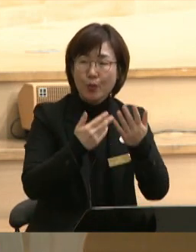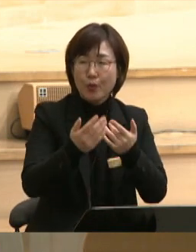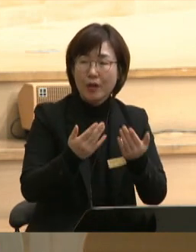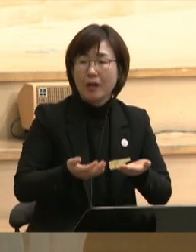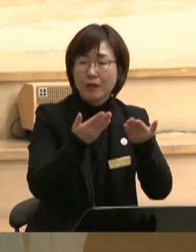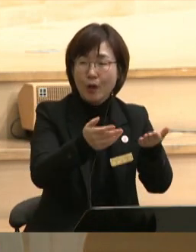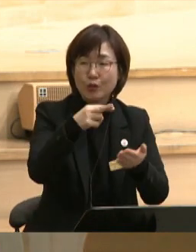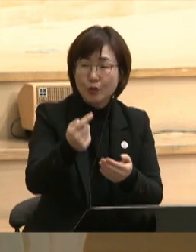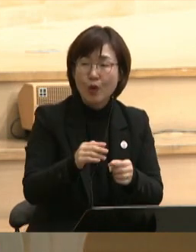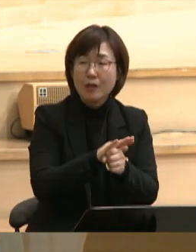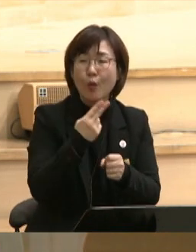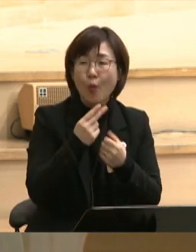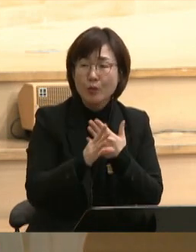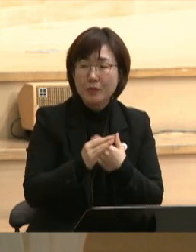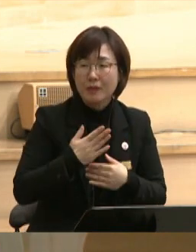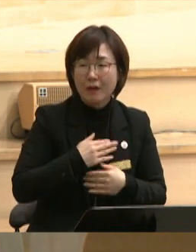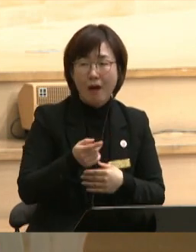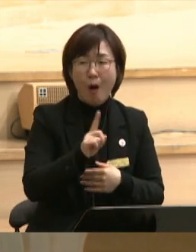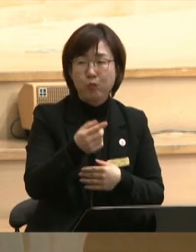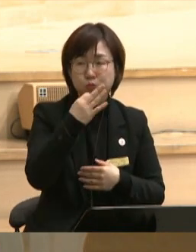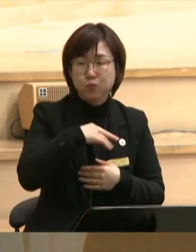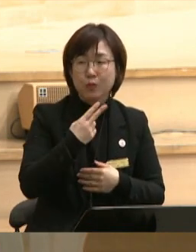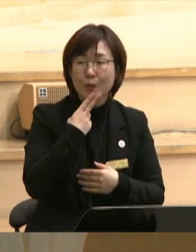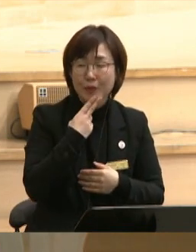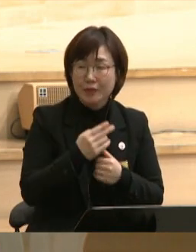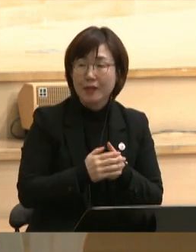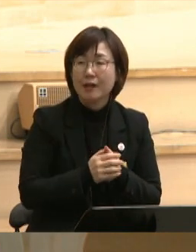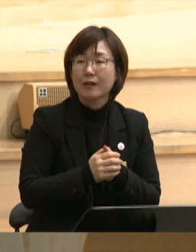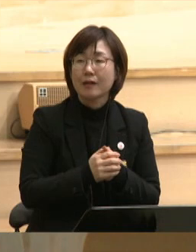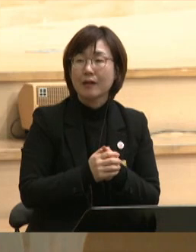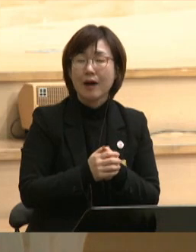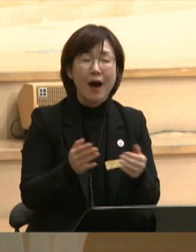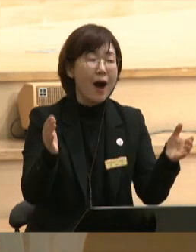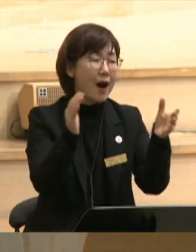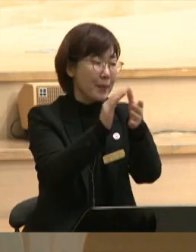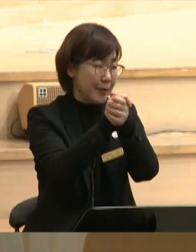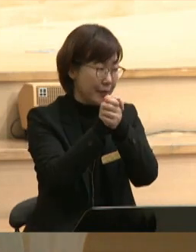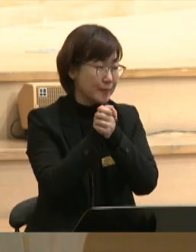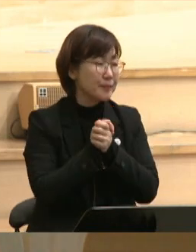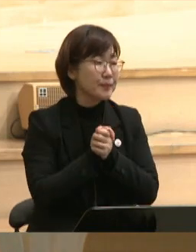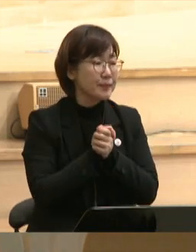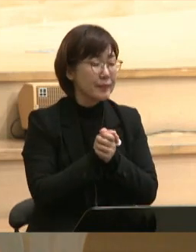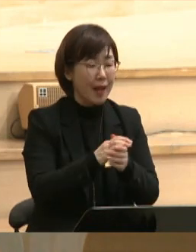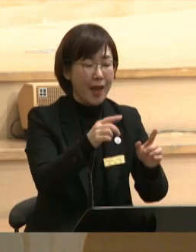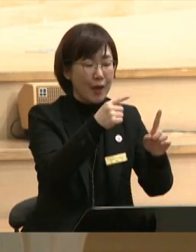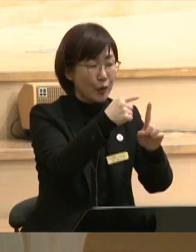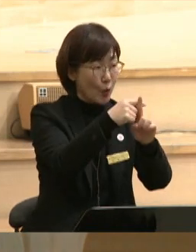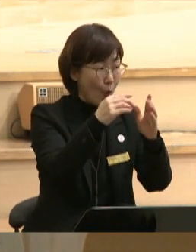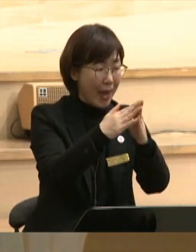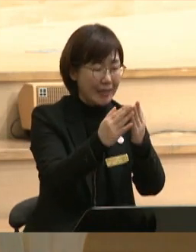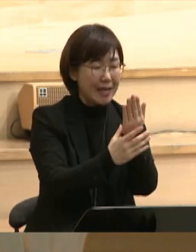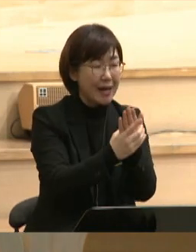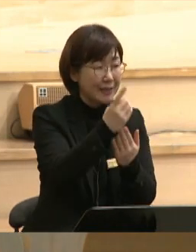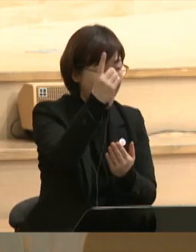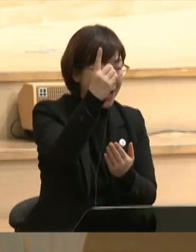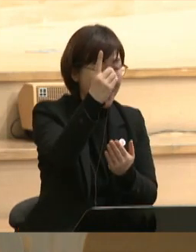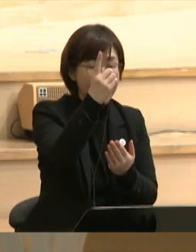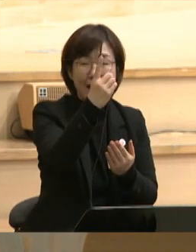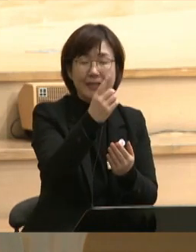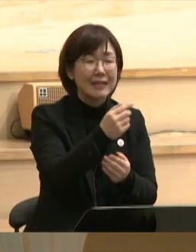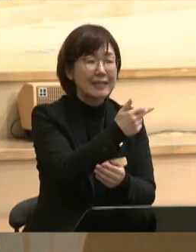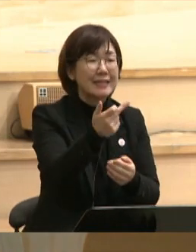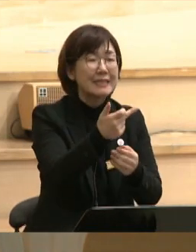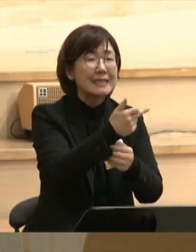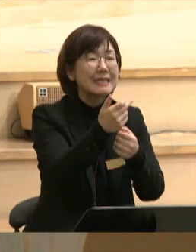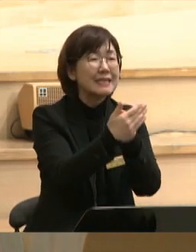내줄지라도 사랑이 없으면 내게 아무 유익에 없느니라 아멘 교회를 하나되게 하는 가장 큰 은사